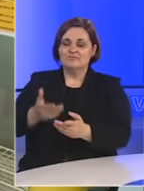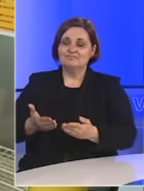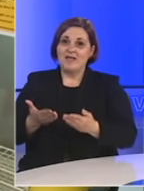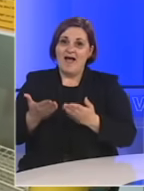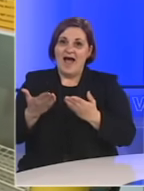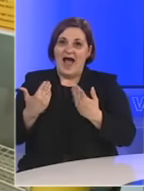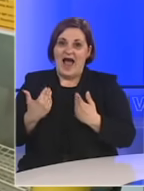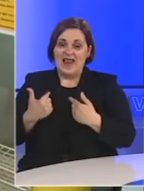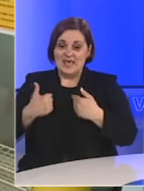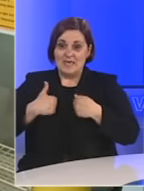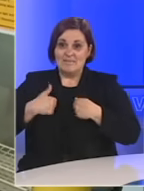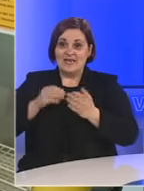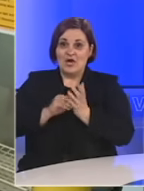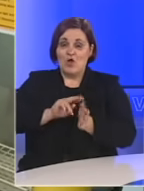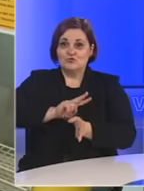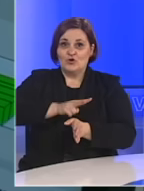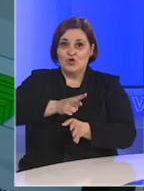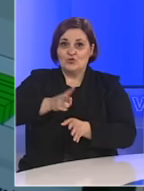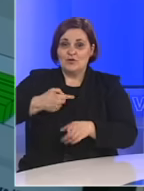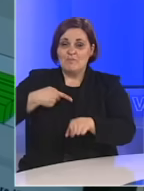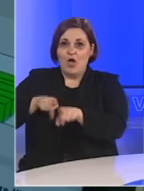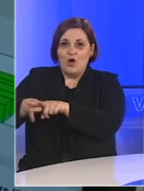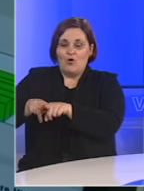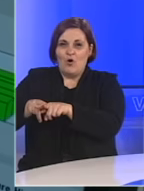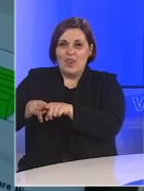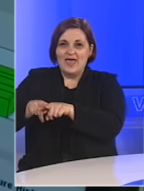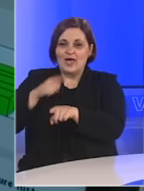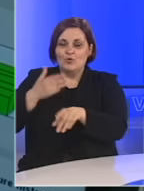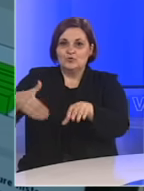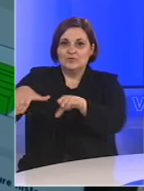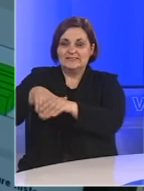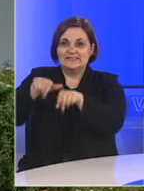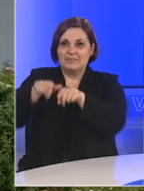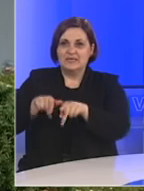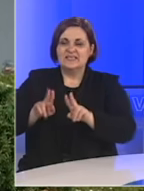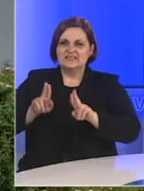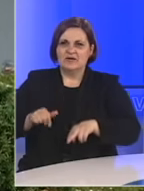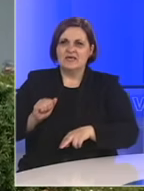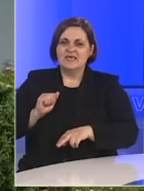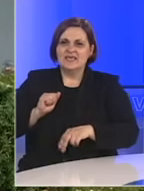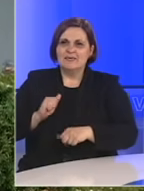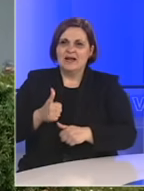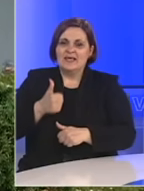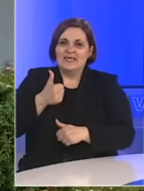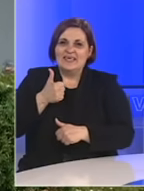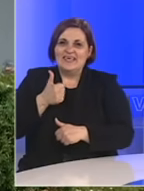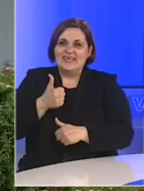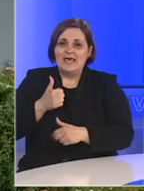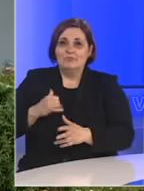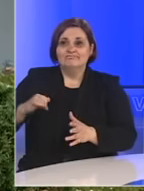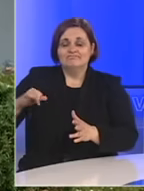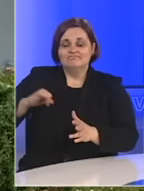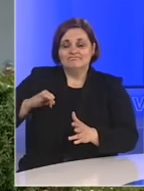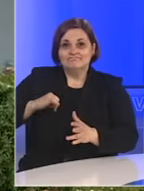i mene kao i još neke druge, jeli, moje kolege, uposlenike, zaista smo imali jednu